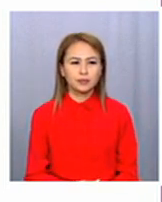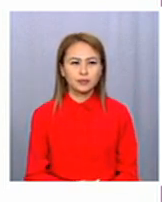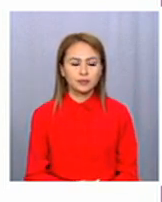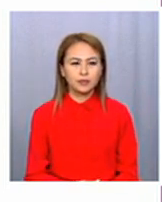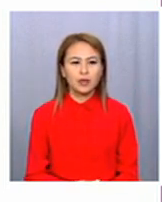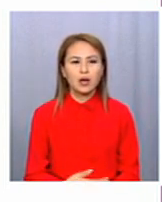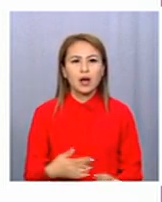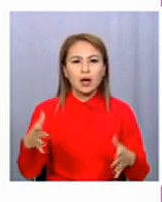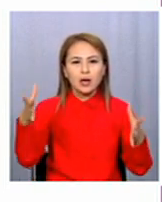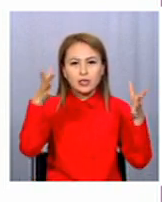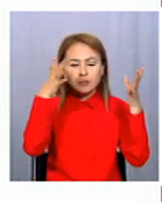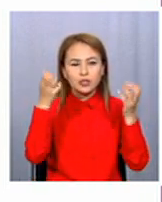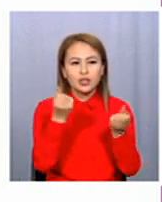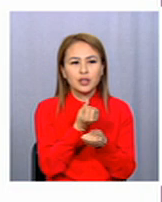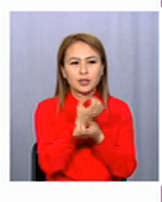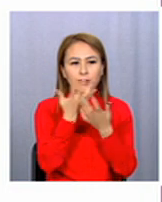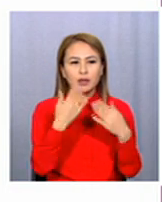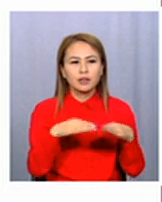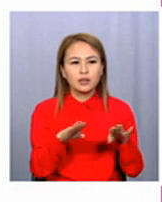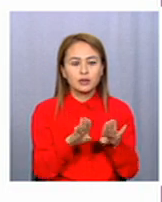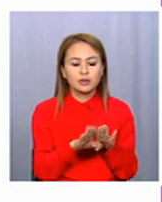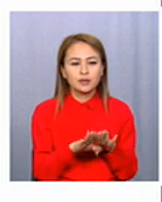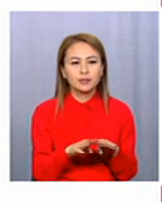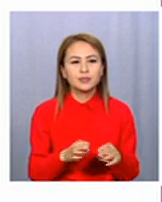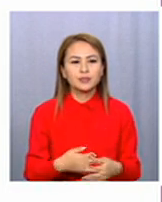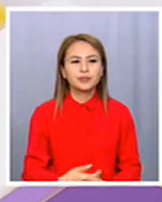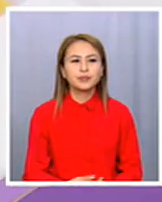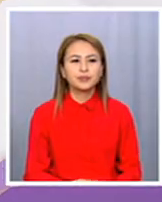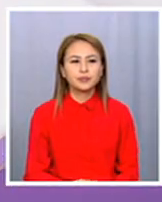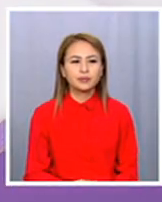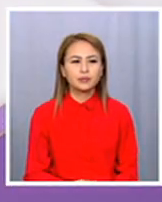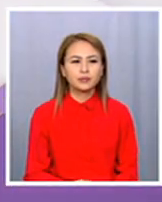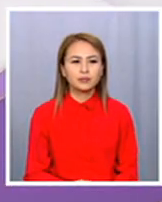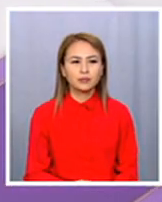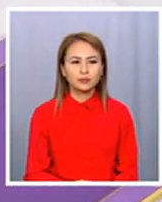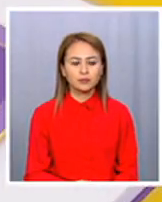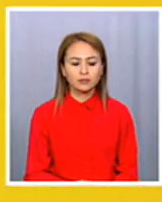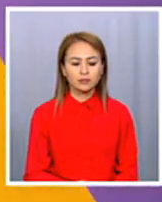Аспан шайдай ашылды. Жарайсыңдар, балалар.